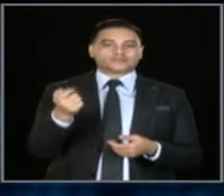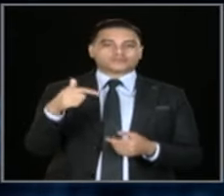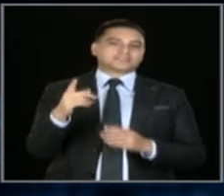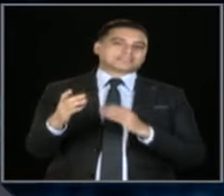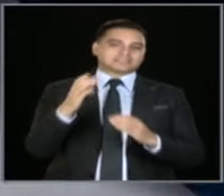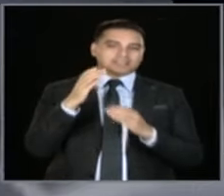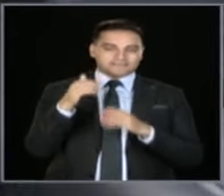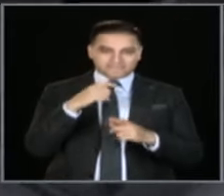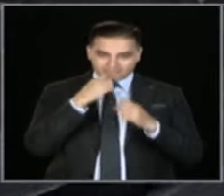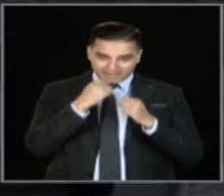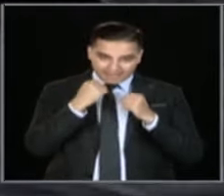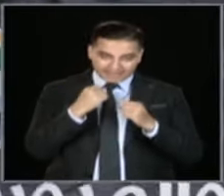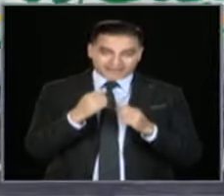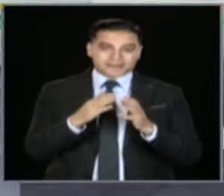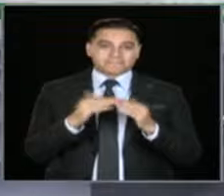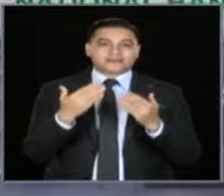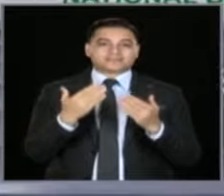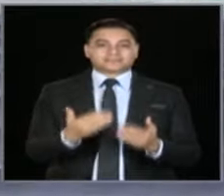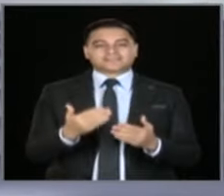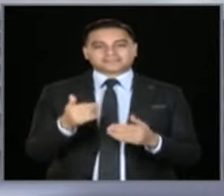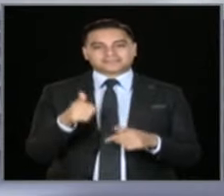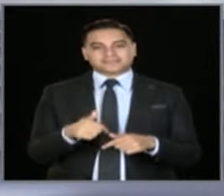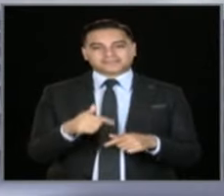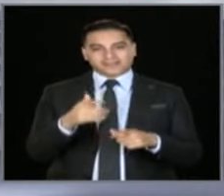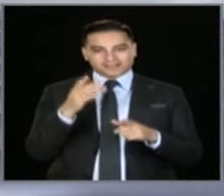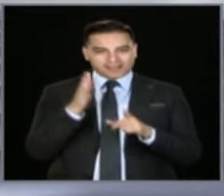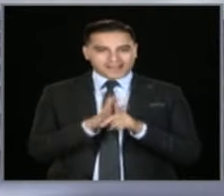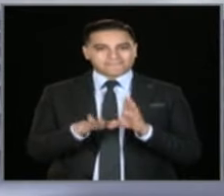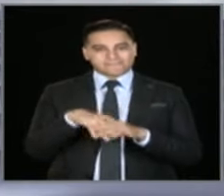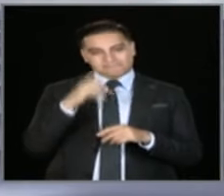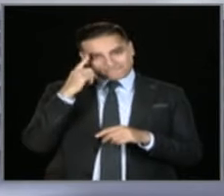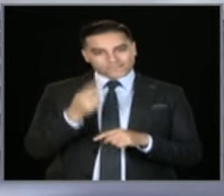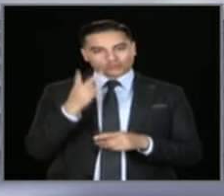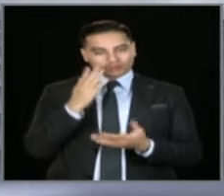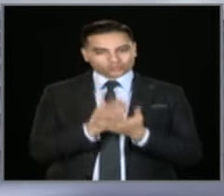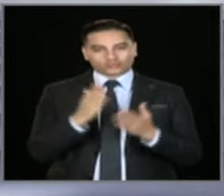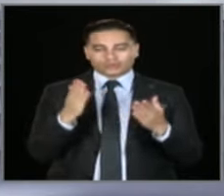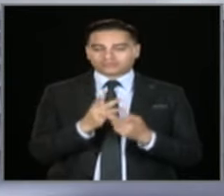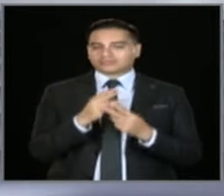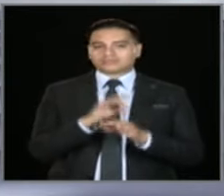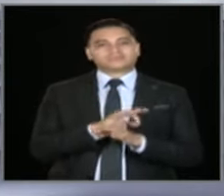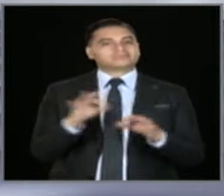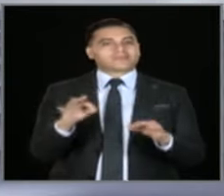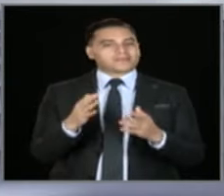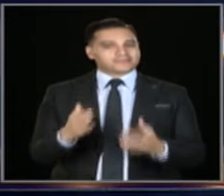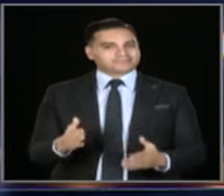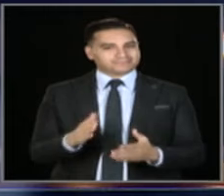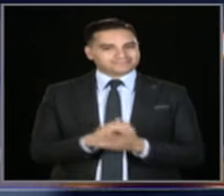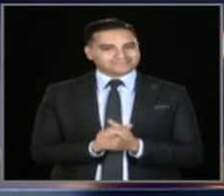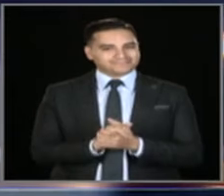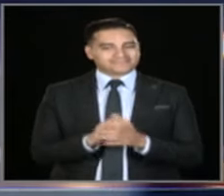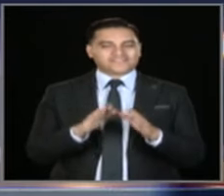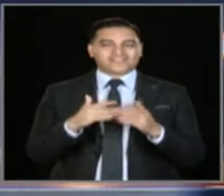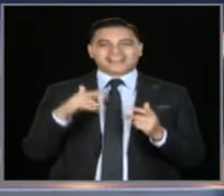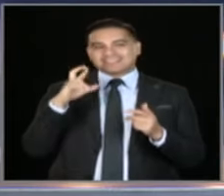5765 نقطة في خزنة البنك الأهلي المصري، الدعم الأكبر للمشروعات الصغيرة والمتوسطة ومتناهية الصغر.